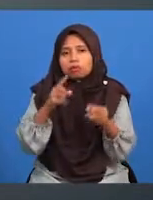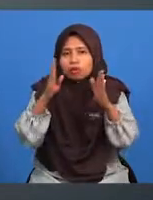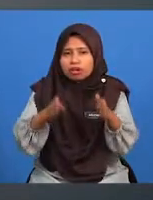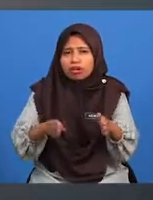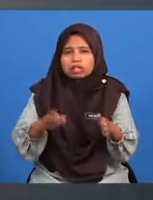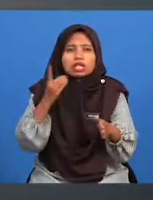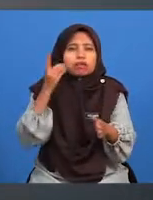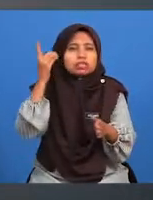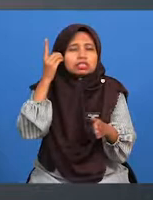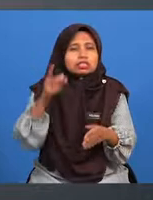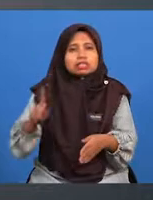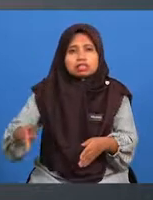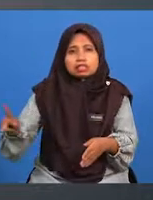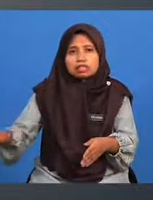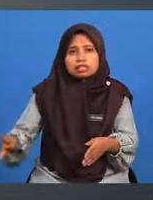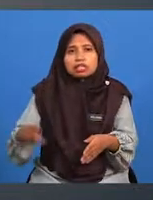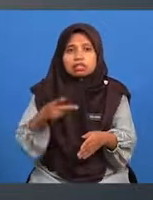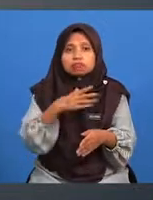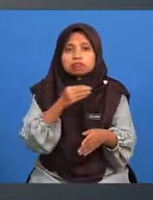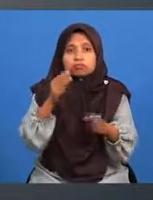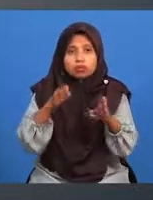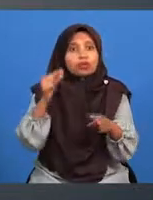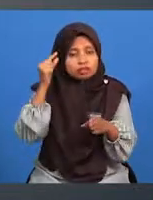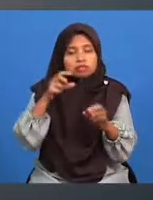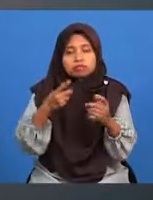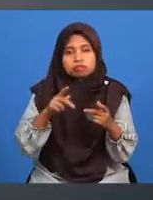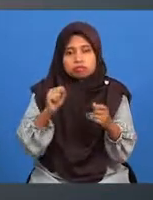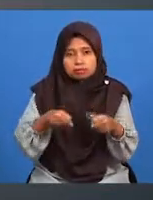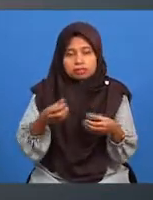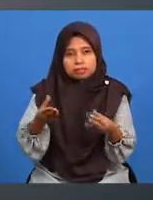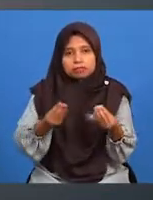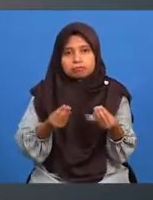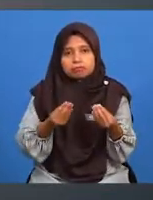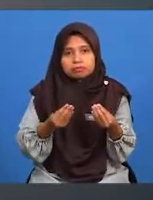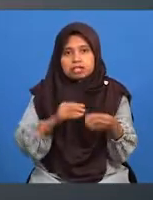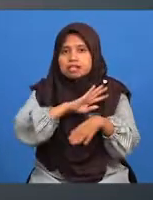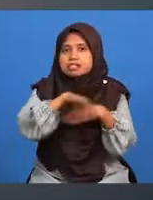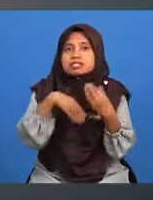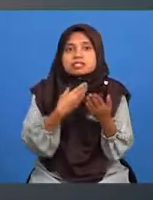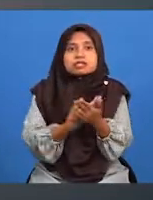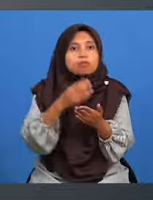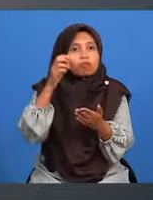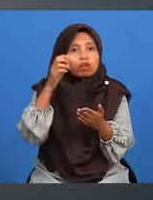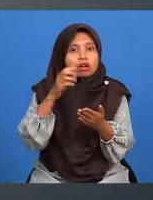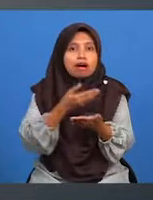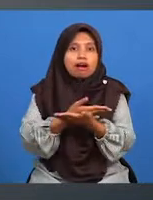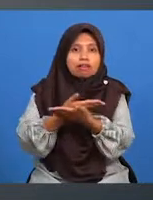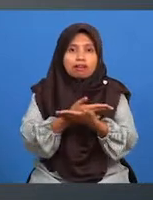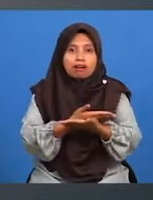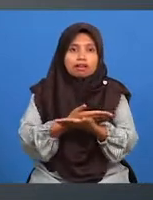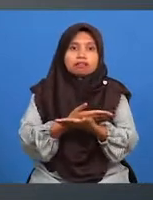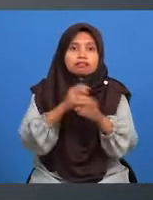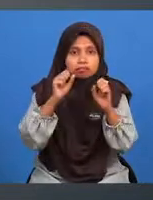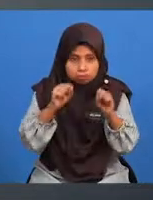dewasa, kanak-kanak dan orang gila. Jadi, semua anak Encik Zakaria layak menerima